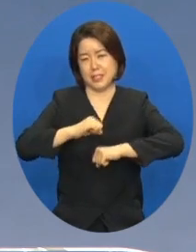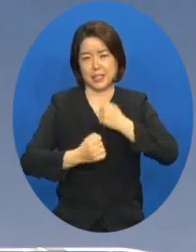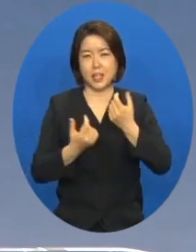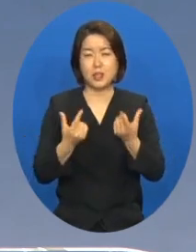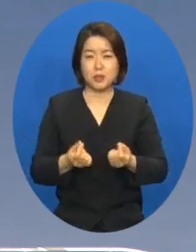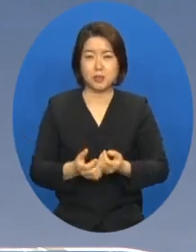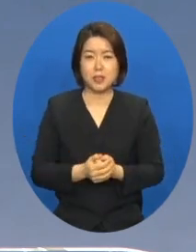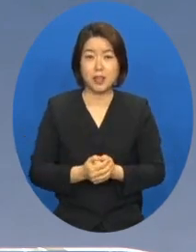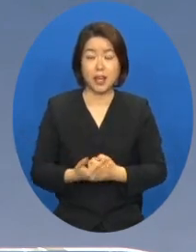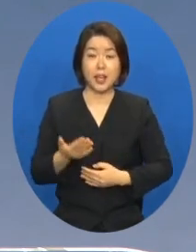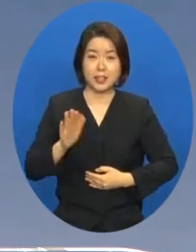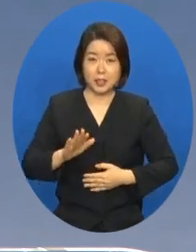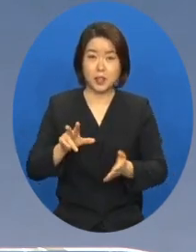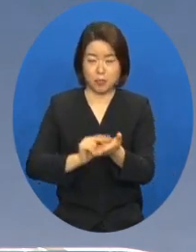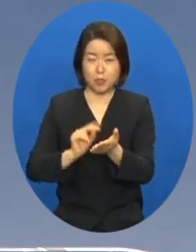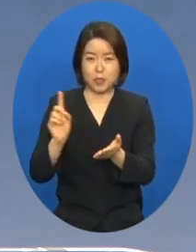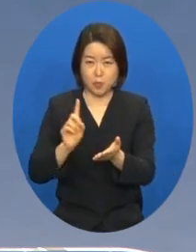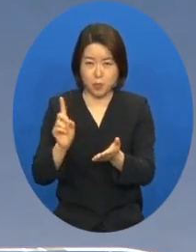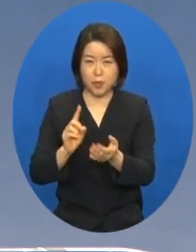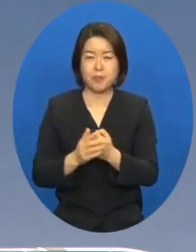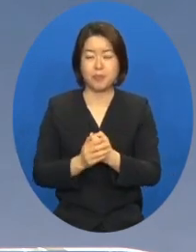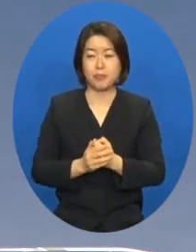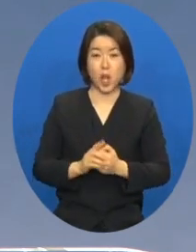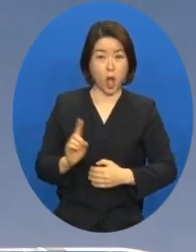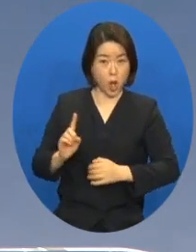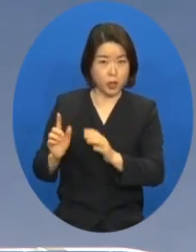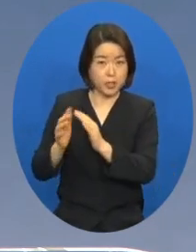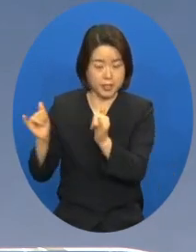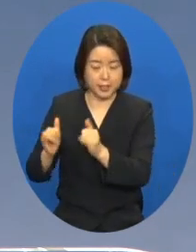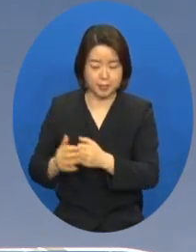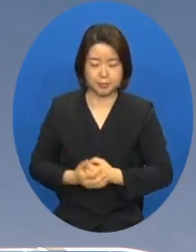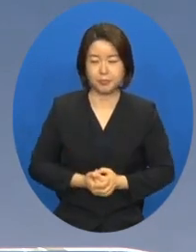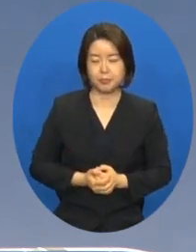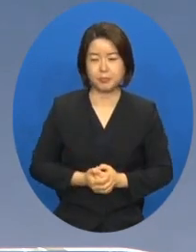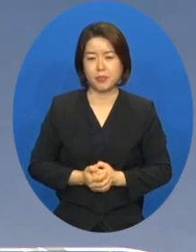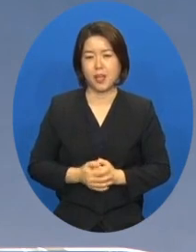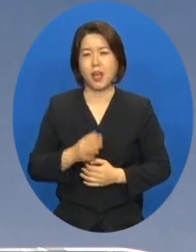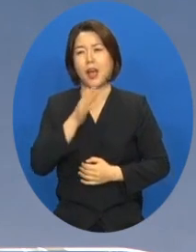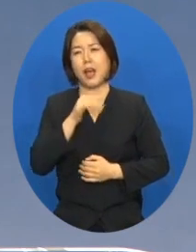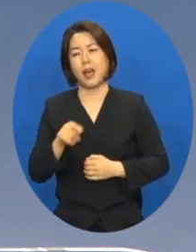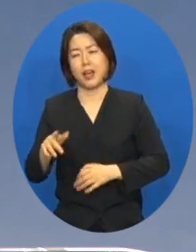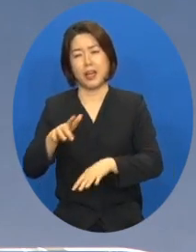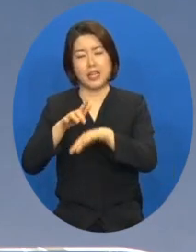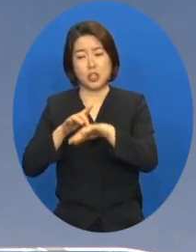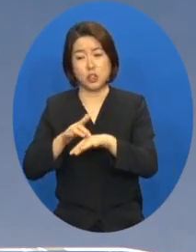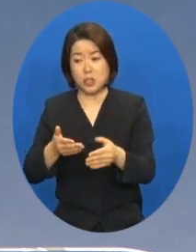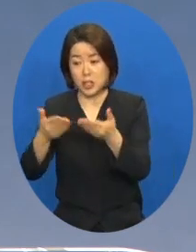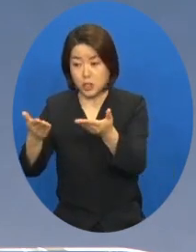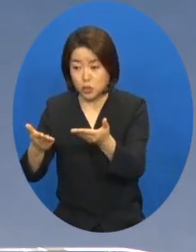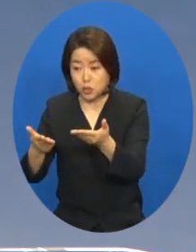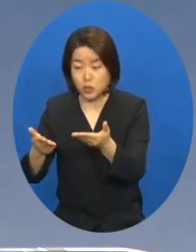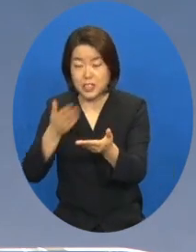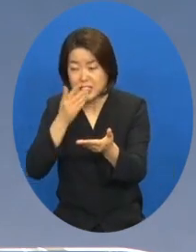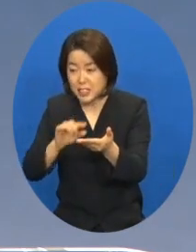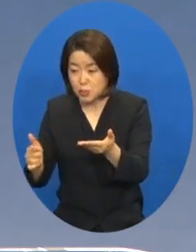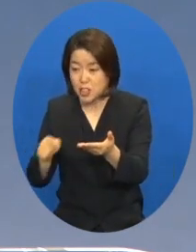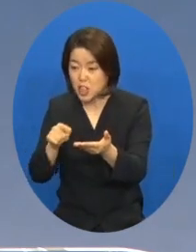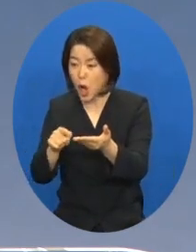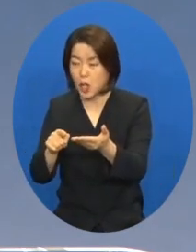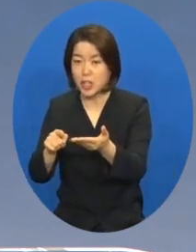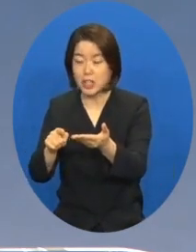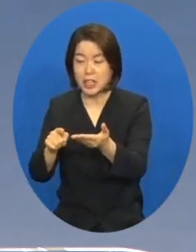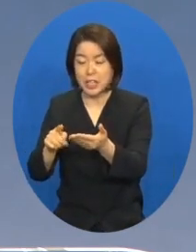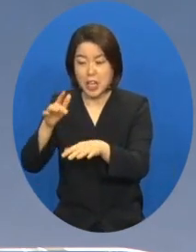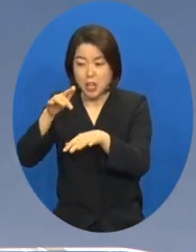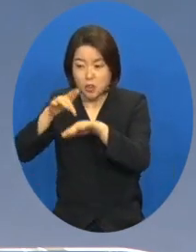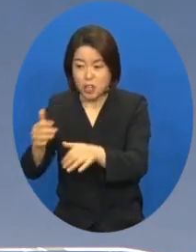그런데 문제는 어떤 사람이 아 귀신에게 바쳐진 음식은 거기에 귀신이 쉬었을